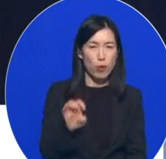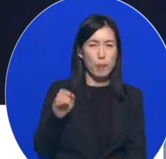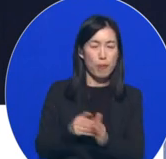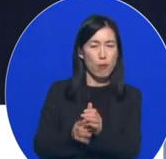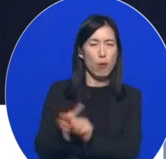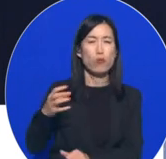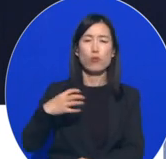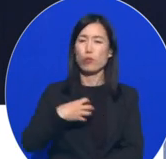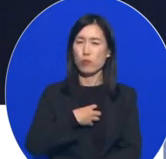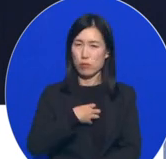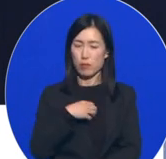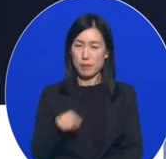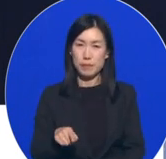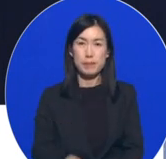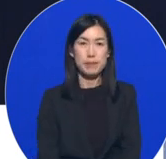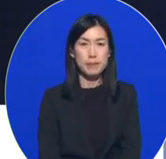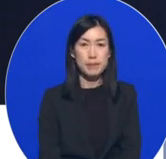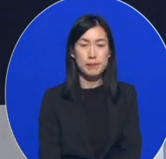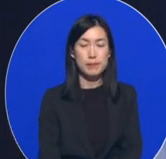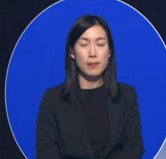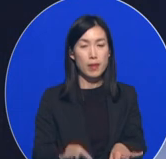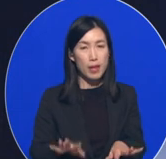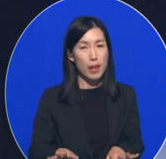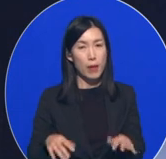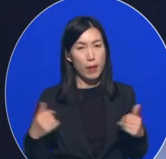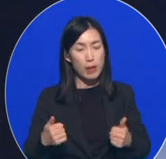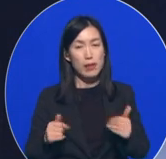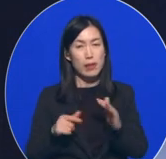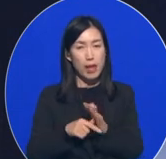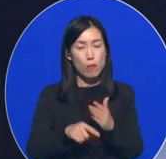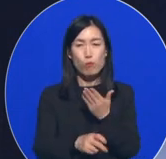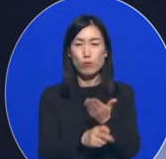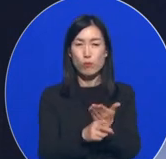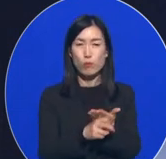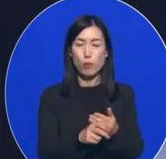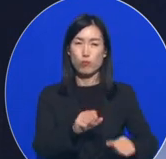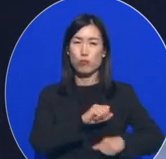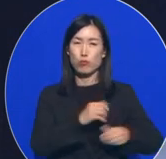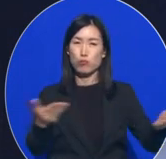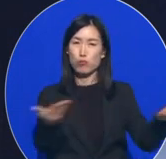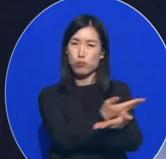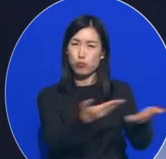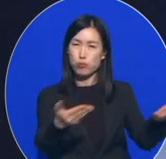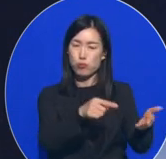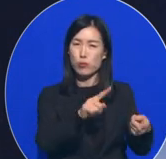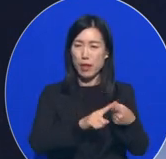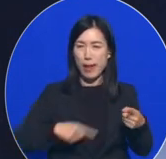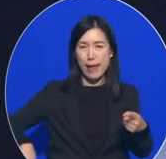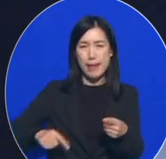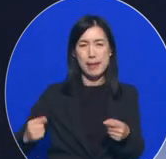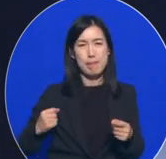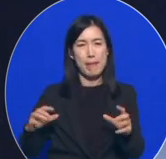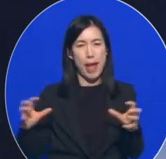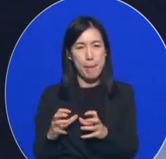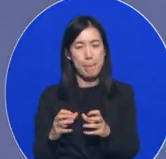위협한다고 말한 바 있는데요 이번 회담에서는 이러한 불법 협력에 대한 공조 방안이